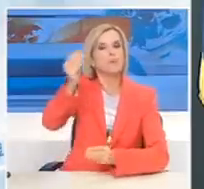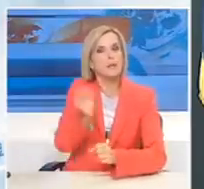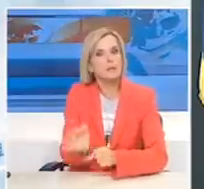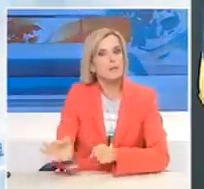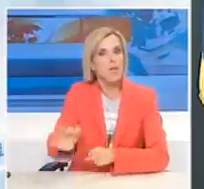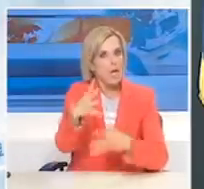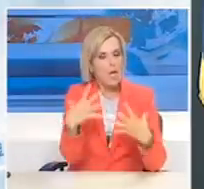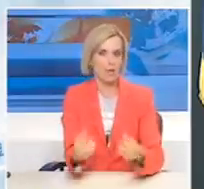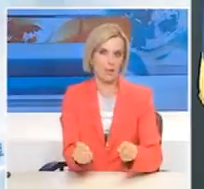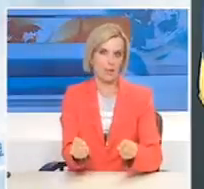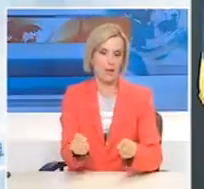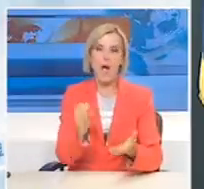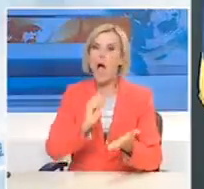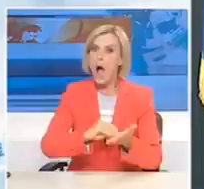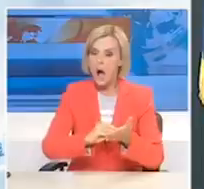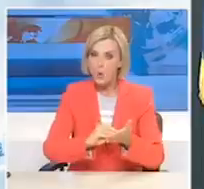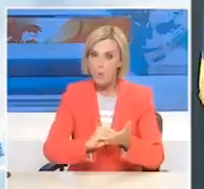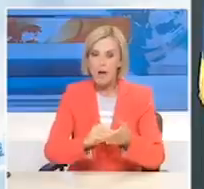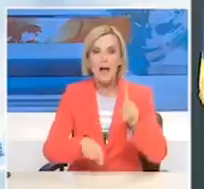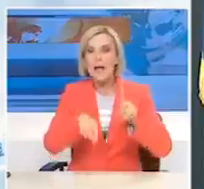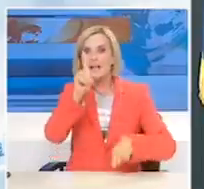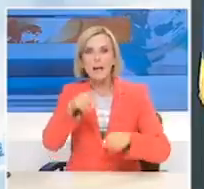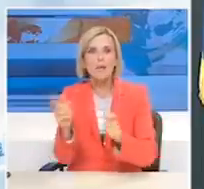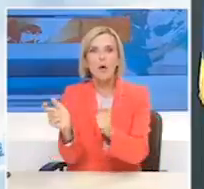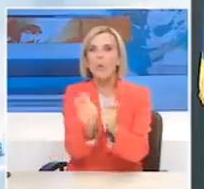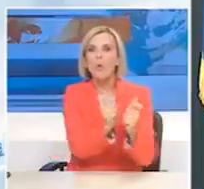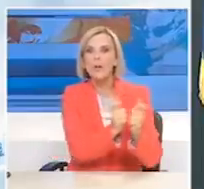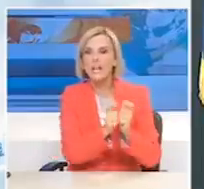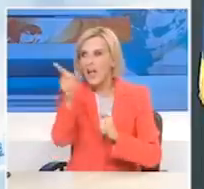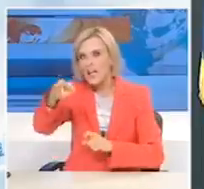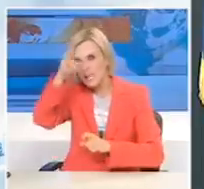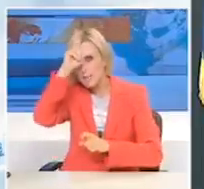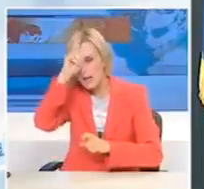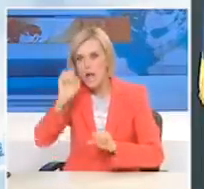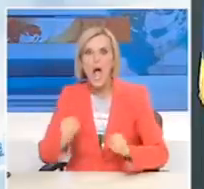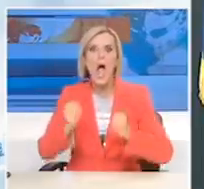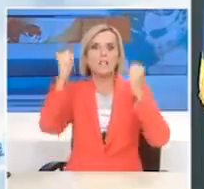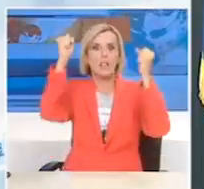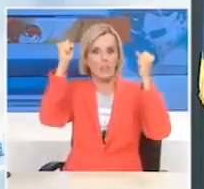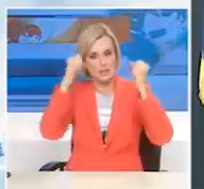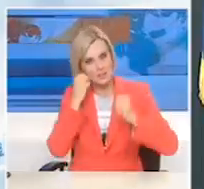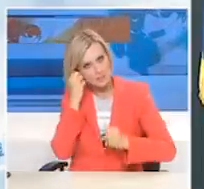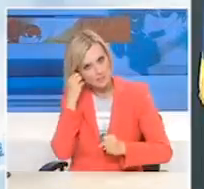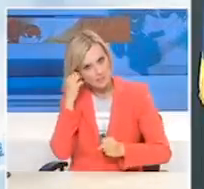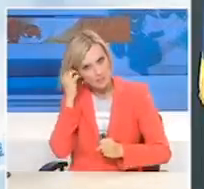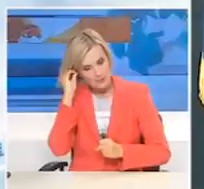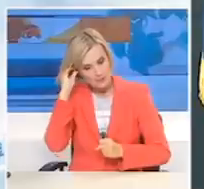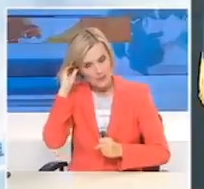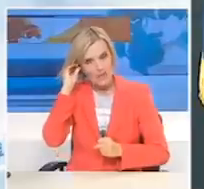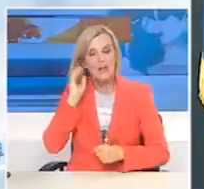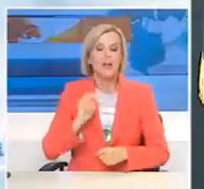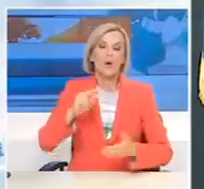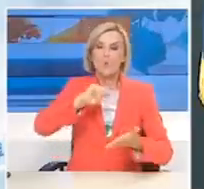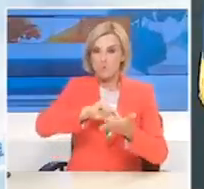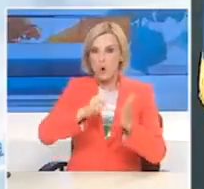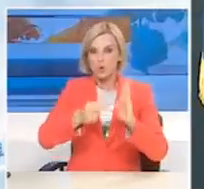μάλιστα υπάρχει και σημαντική άρνηση από κάποιες επαρχίες να παρθούν περαιτέρω μέτρα. Παντού πρωταγωνιστής η ευθύνη και η